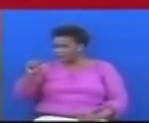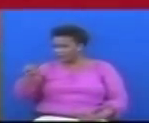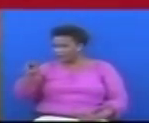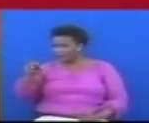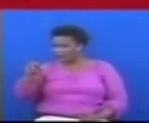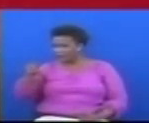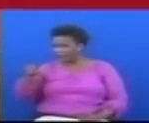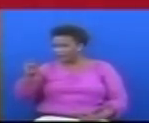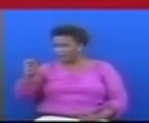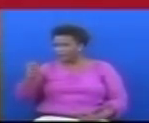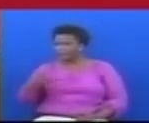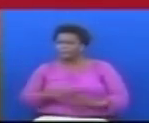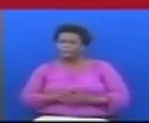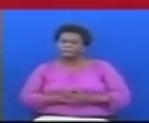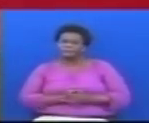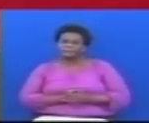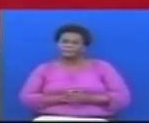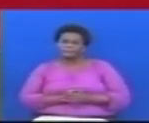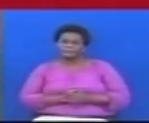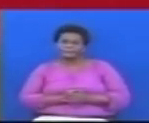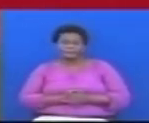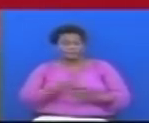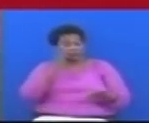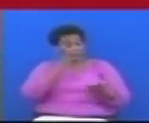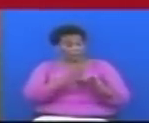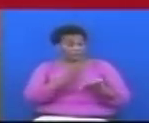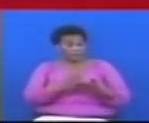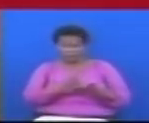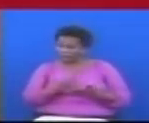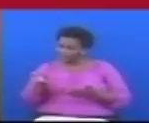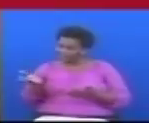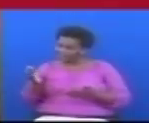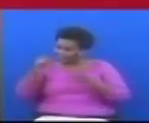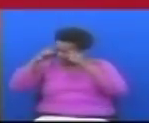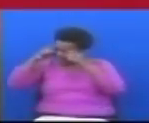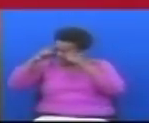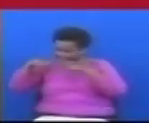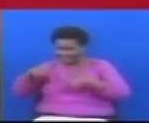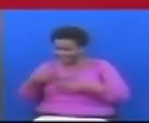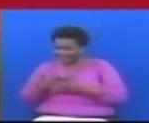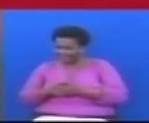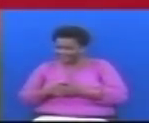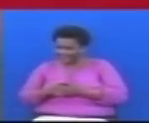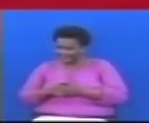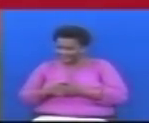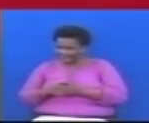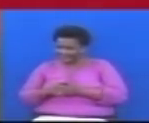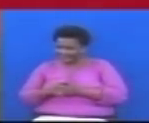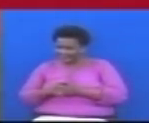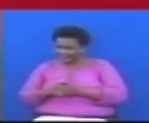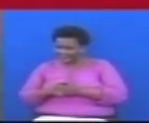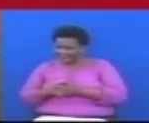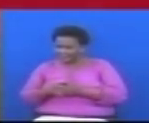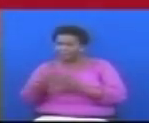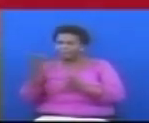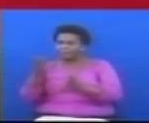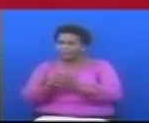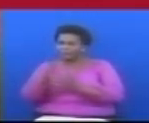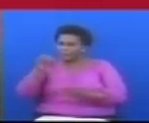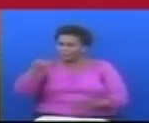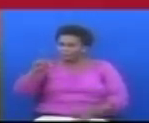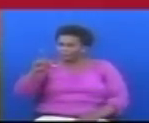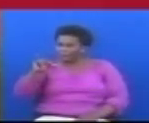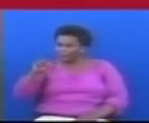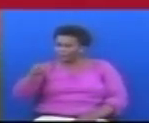Mheshimiwa Naibu Spika, machozi tuloshuhudia yakitoka kwa Mheshimiwa pale wa Mlimba yanatosha kwa mkoa wa